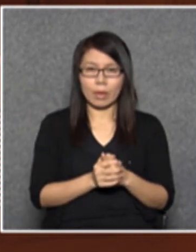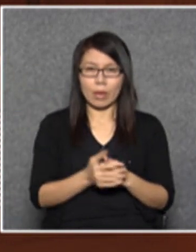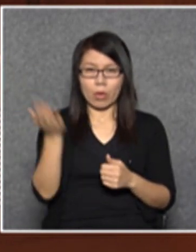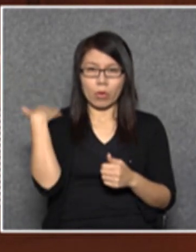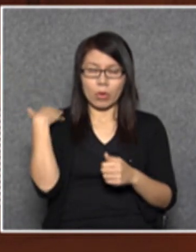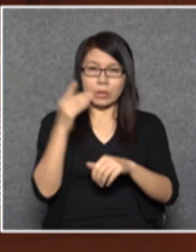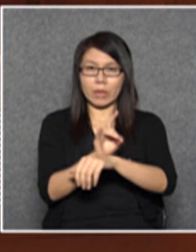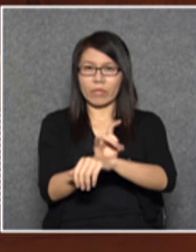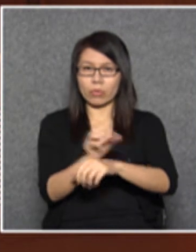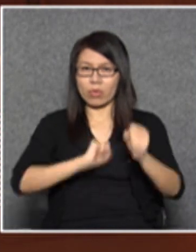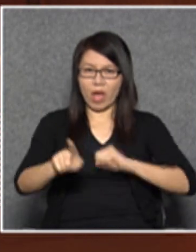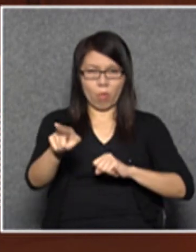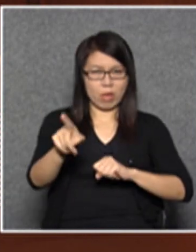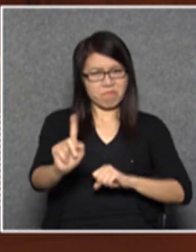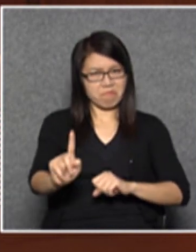15分鐘他的行為。